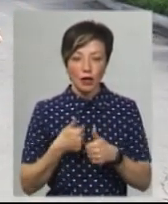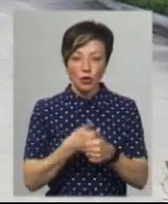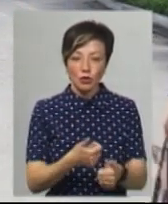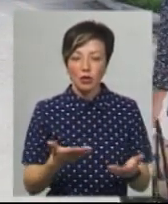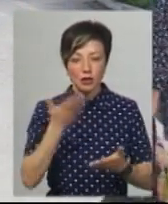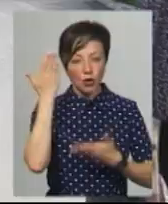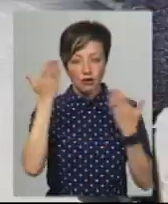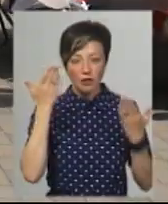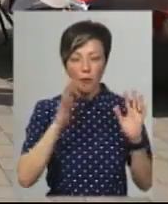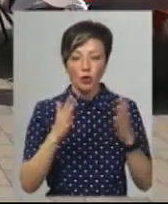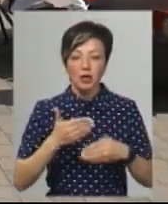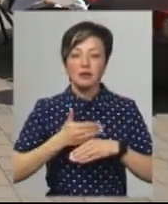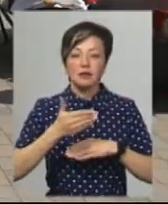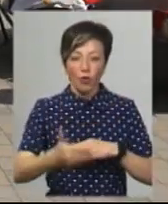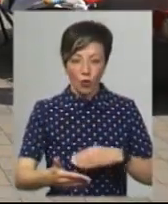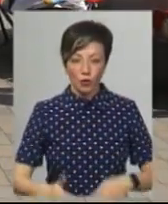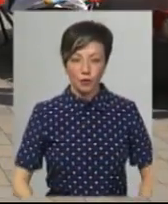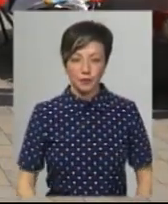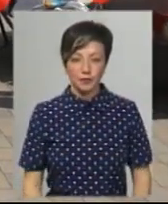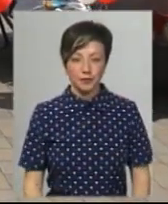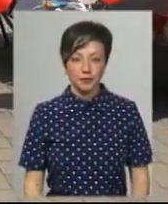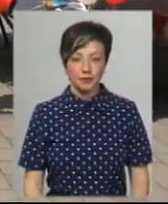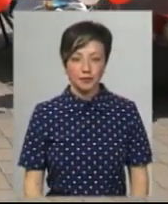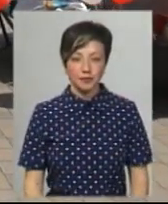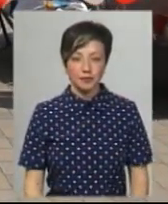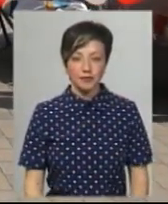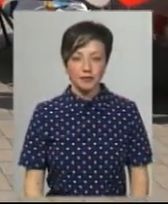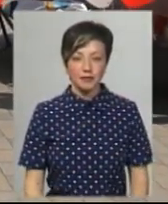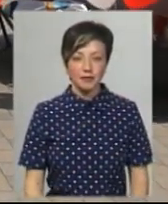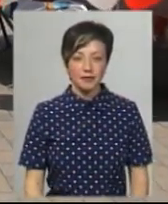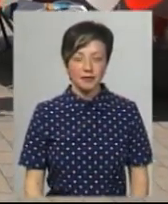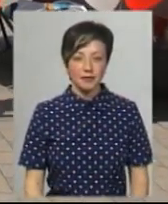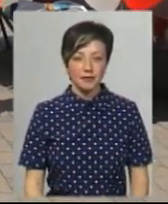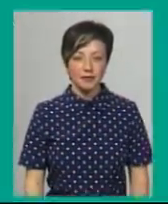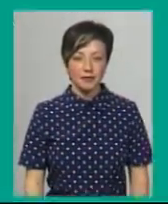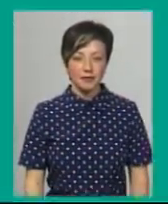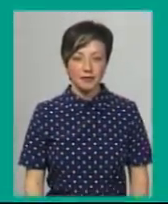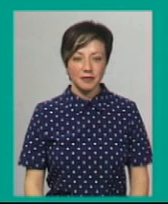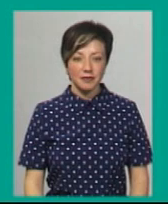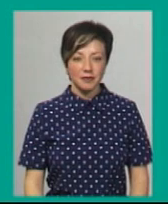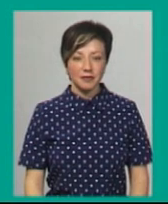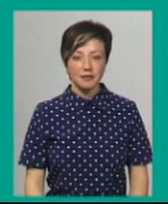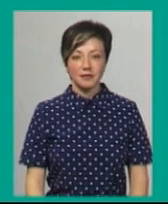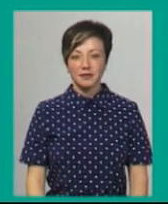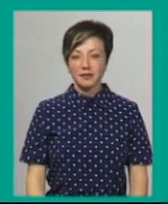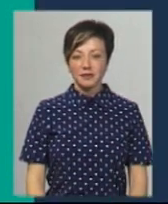якісь розважальні події з годом. Анастасія Збродова, Дем'ян Цегольник. Новини на Суспільному. Хмельницький.